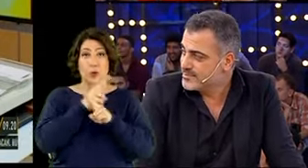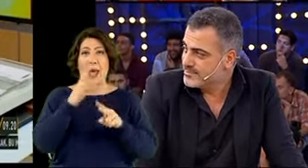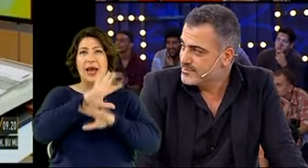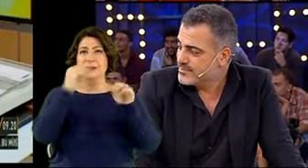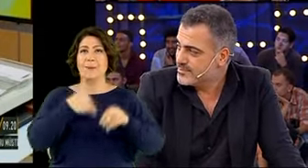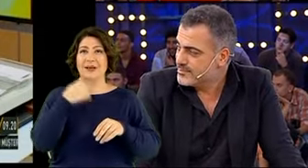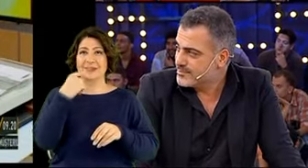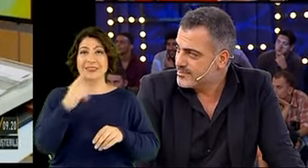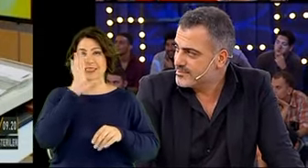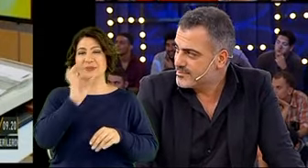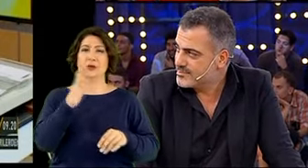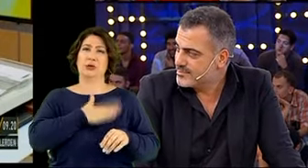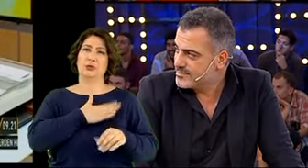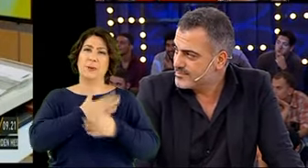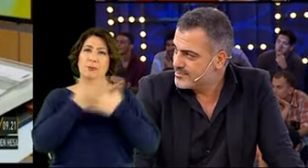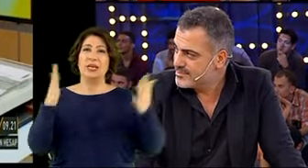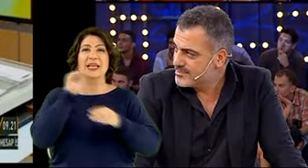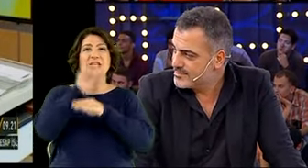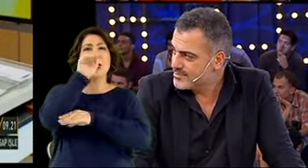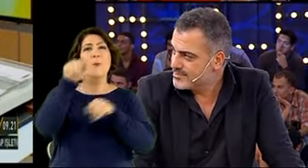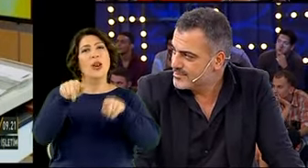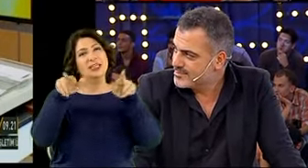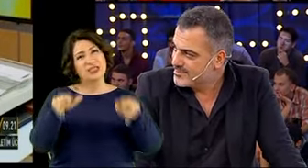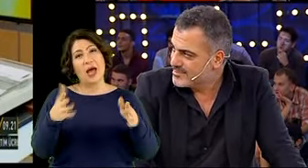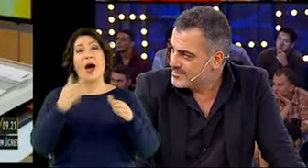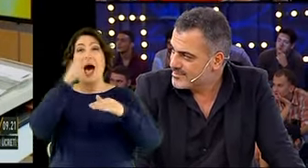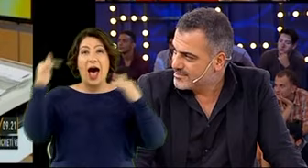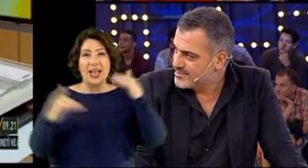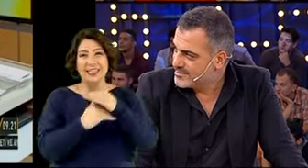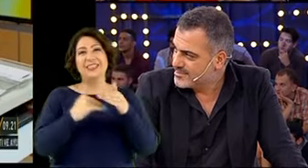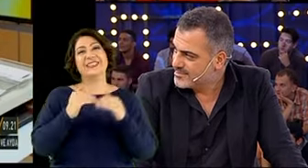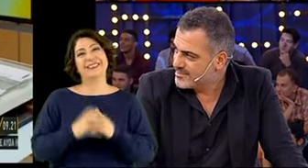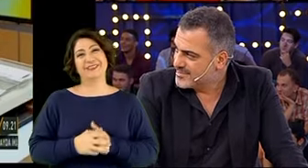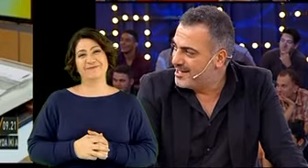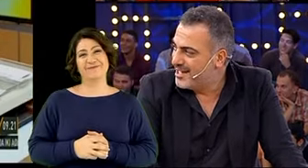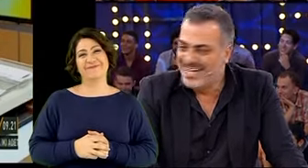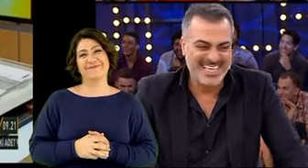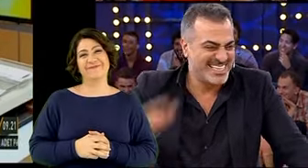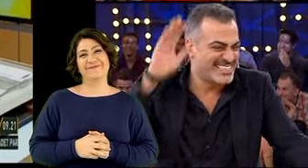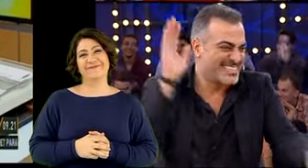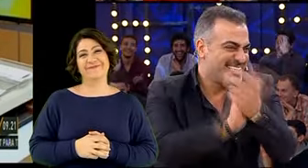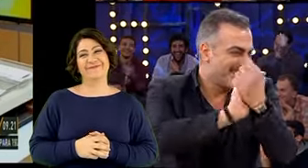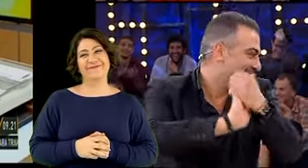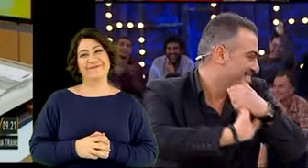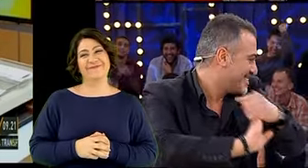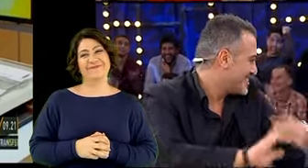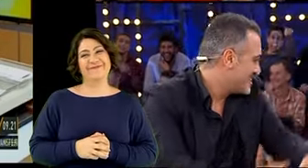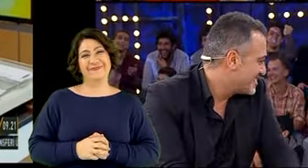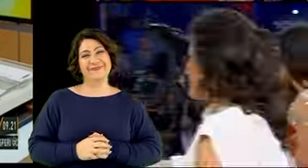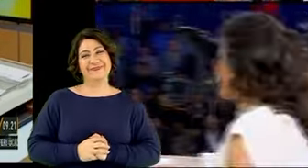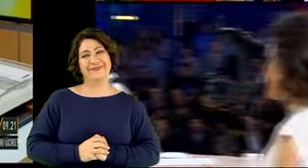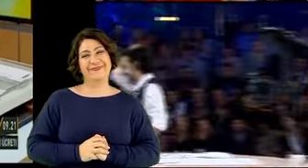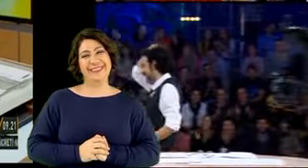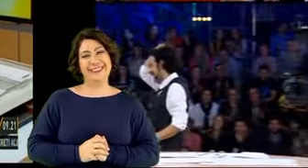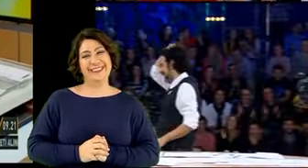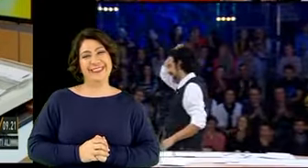ben der, kimisi gönülden kalender. Yaşam dediğin böyle işte. Altını şer, inci s*** demiş. Nilgün de bizdeki işçi kendi durumunun